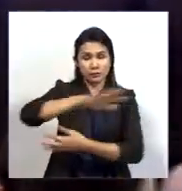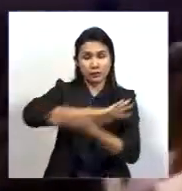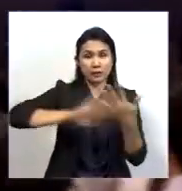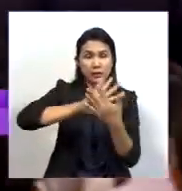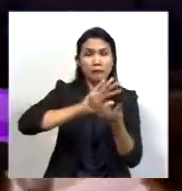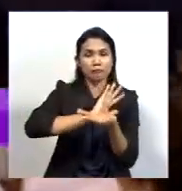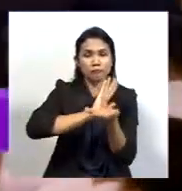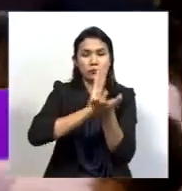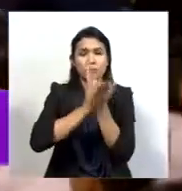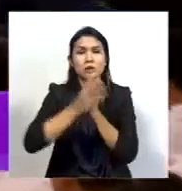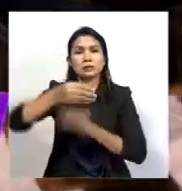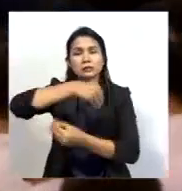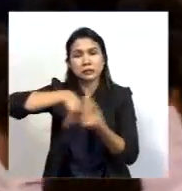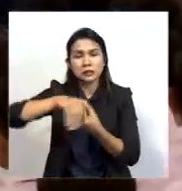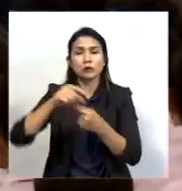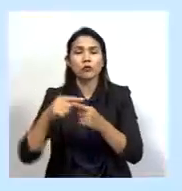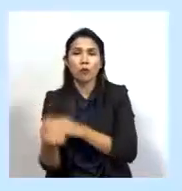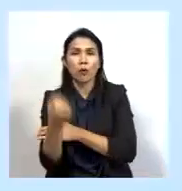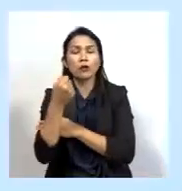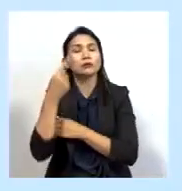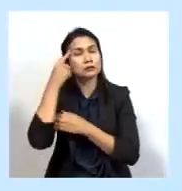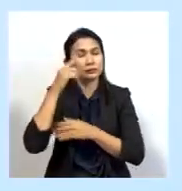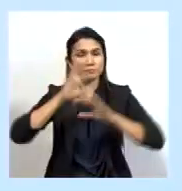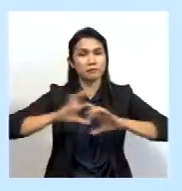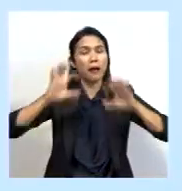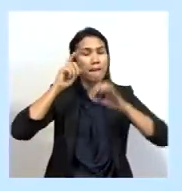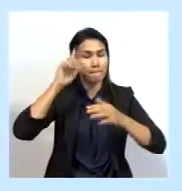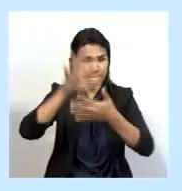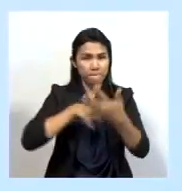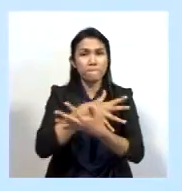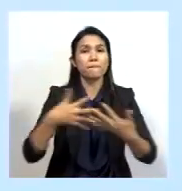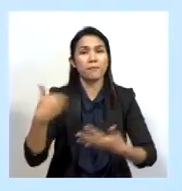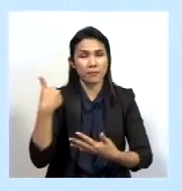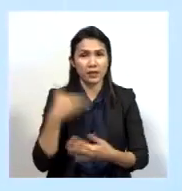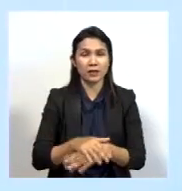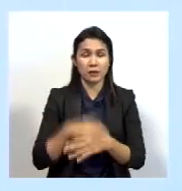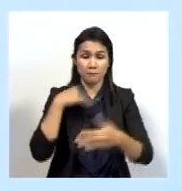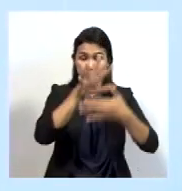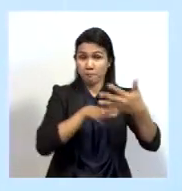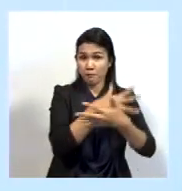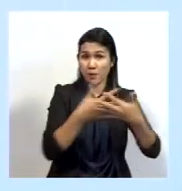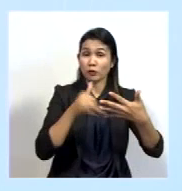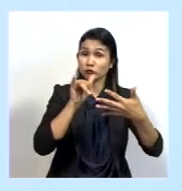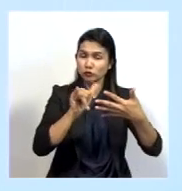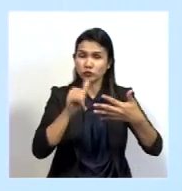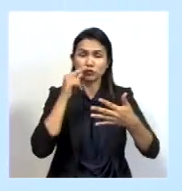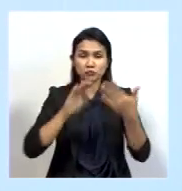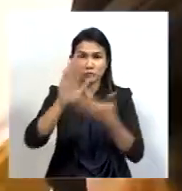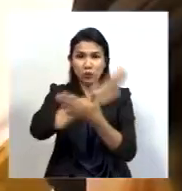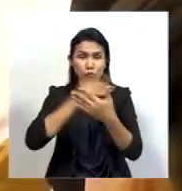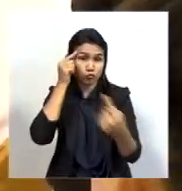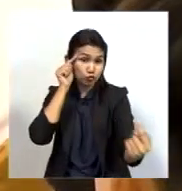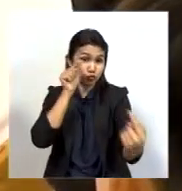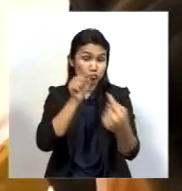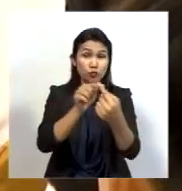จโลกความมั่นคงและอื่นๆที่รัฐบาลได้คาดการไว้ล่วงหน้าแล้วโดยมียุทธศาสตร์ชาติแผนปฏิรูปประเทศกำหนดทิศทาง